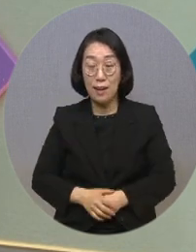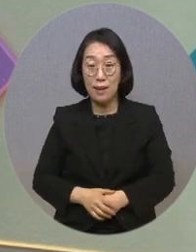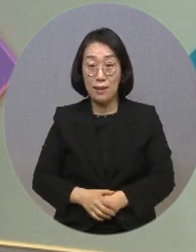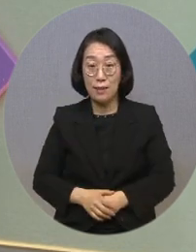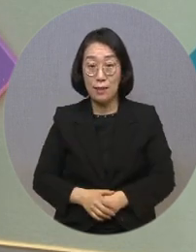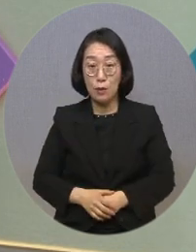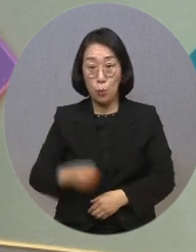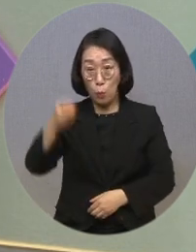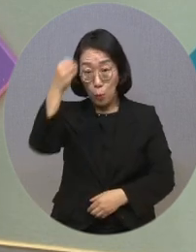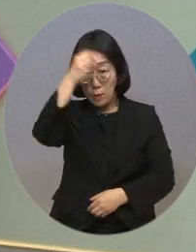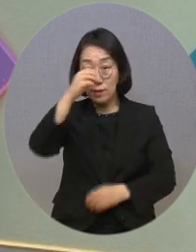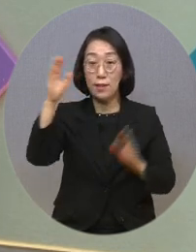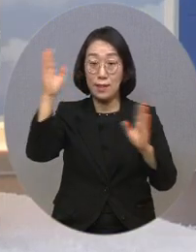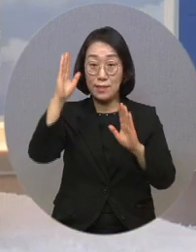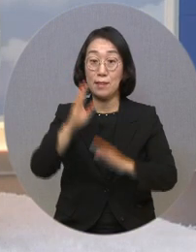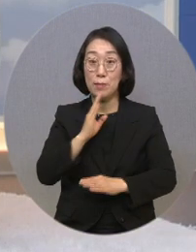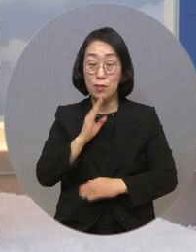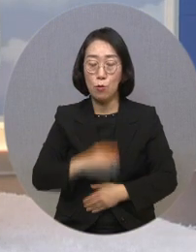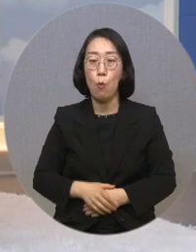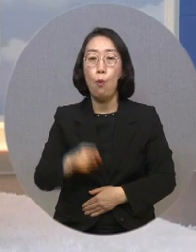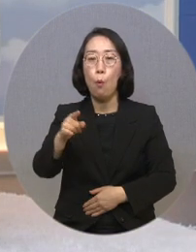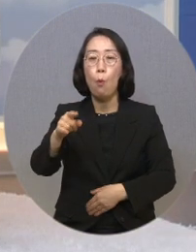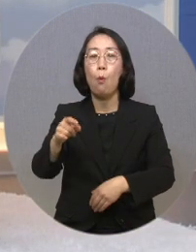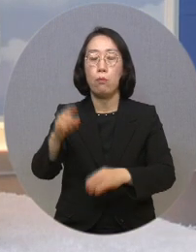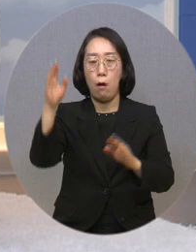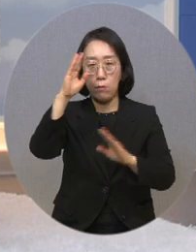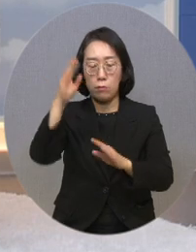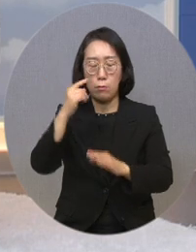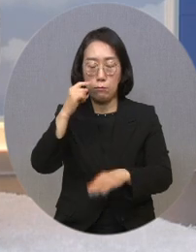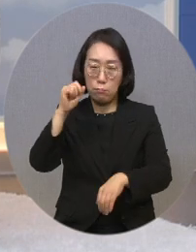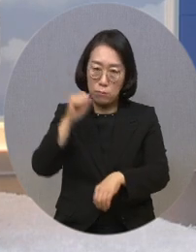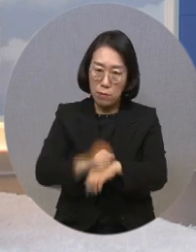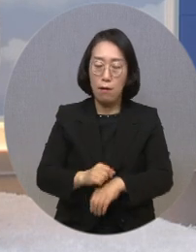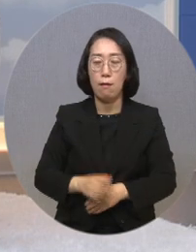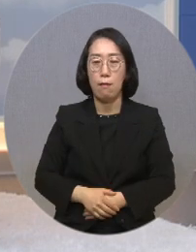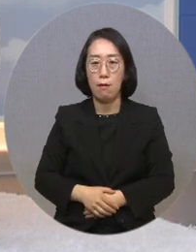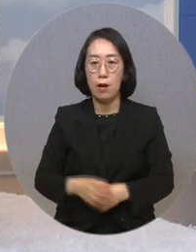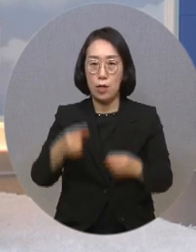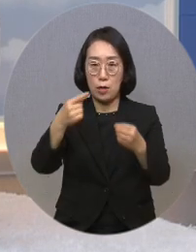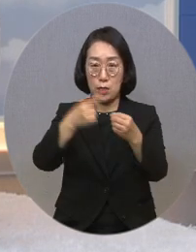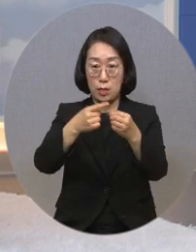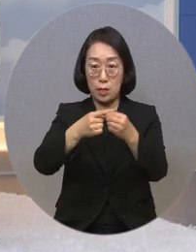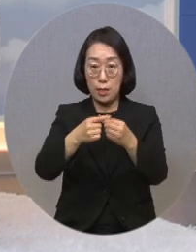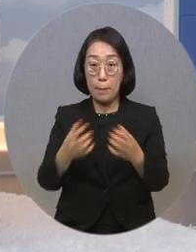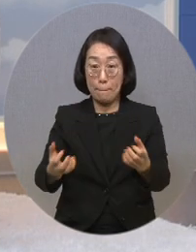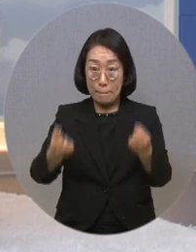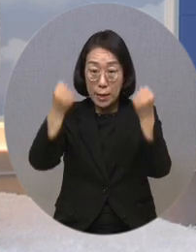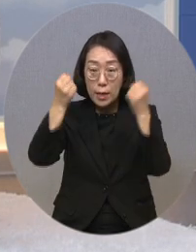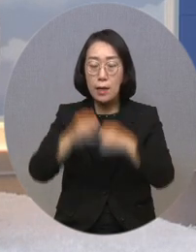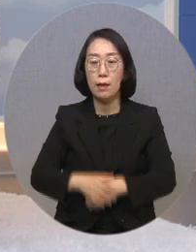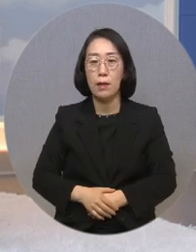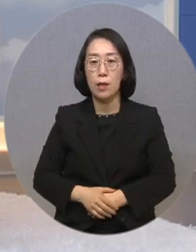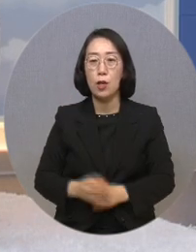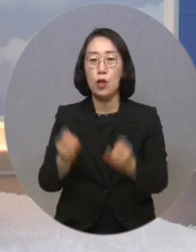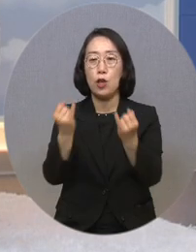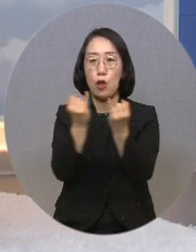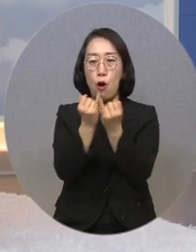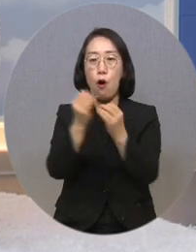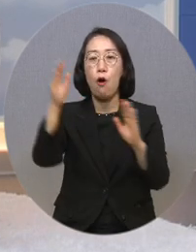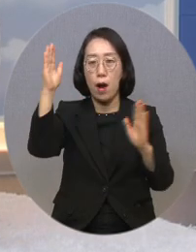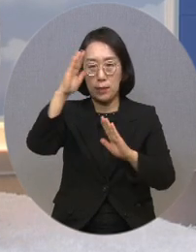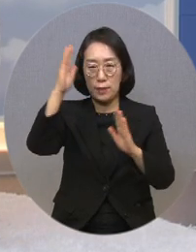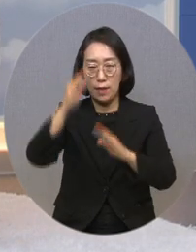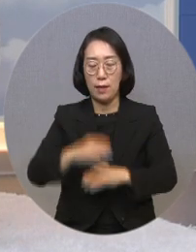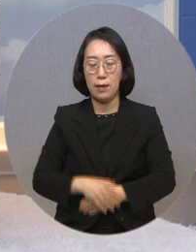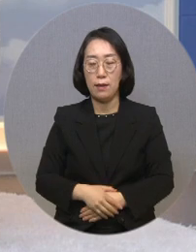되겠네요? 네, 그 친구는 참 특별했어요. 네, 일기 수료한 의장이었는데 여학생이었고 예.